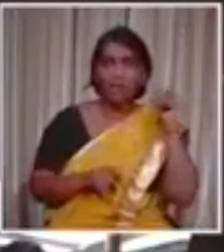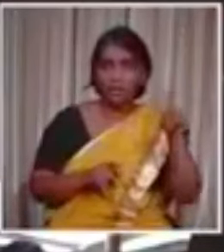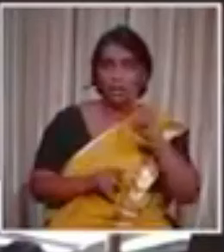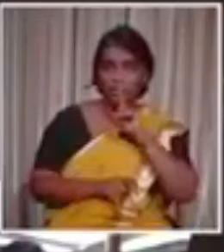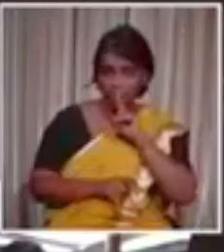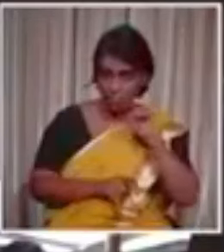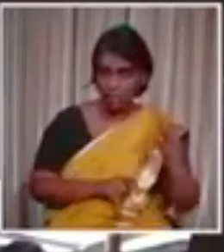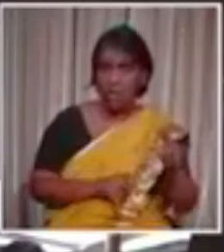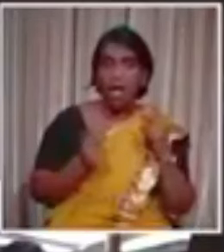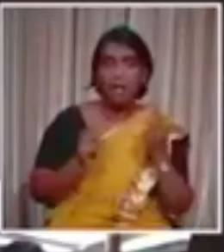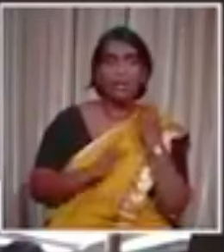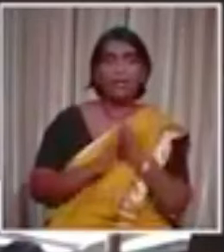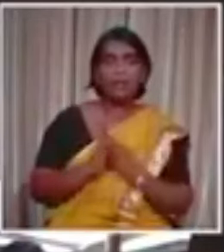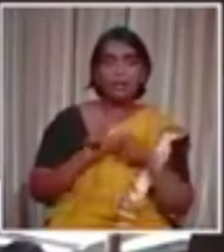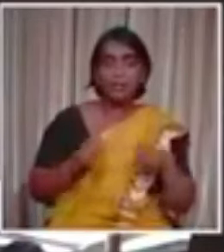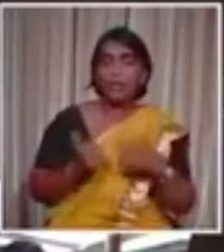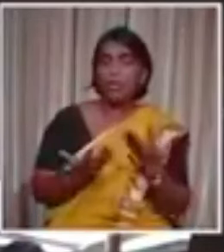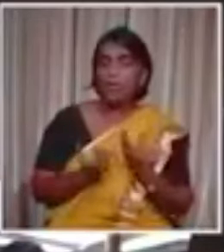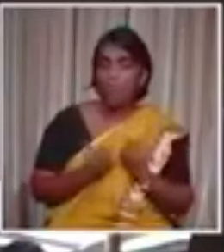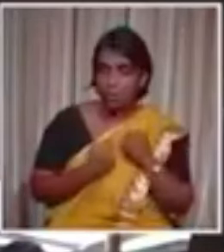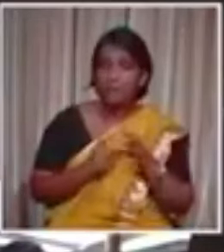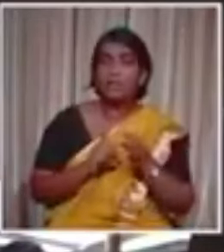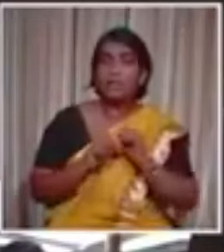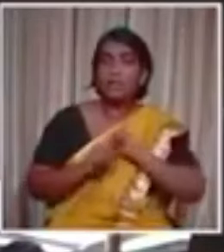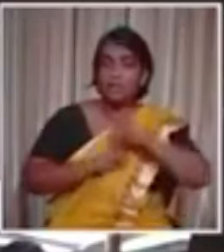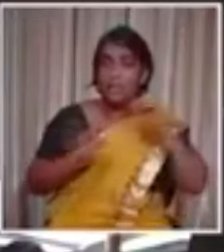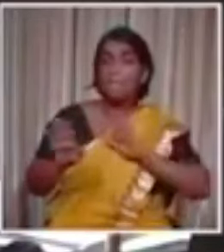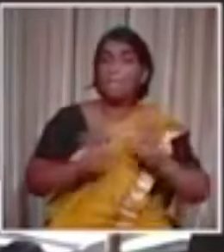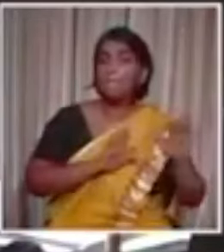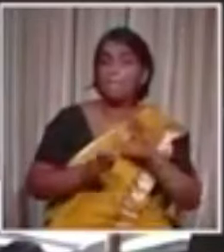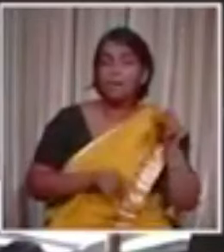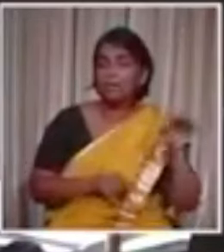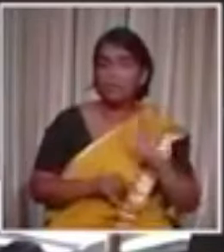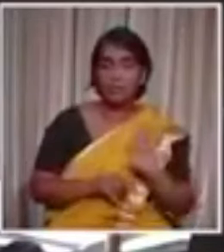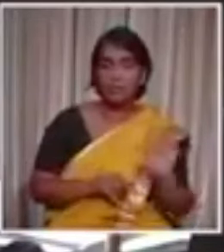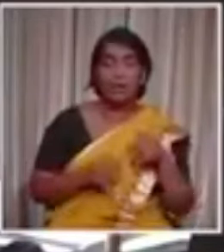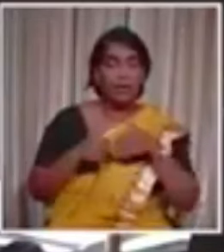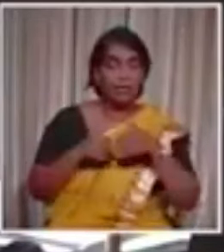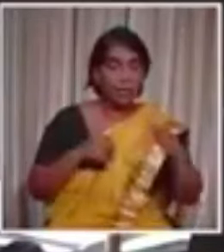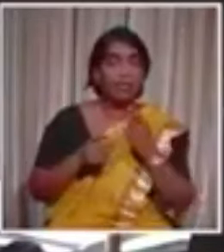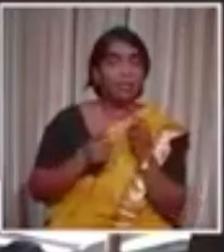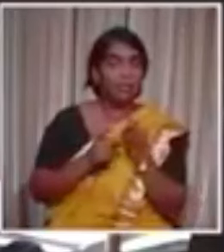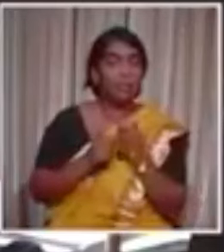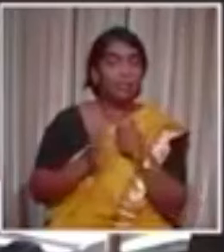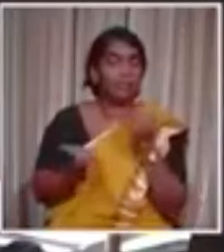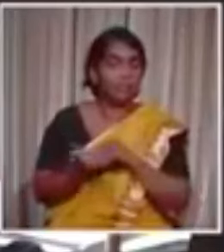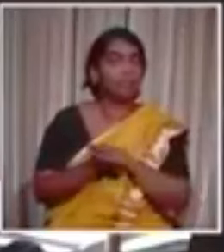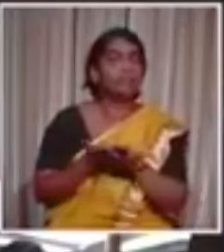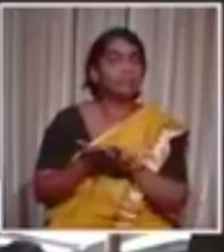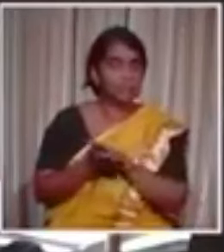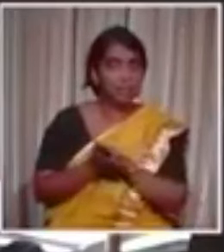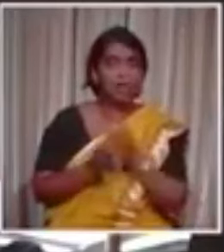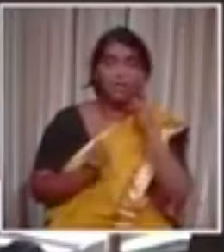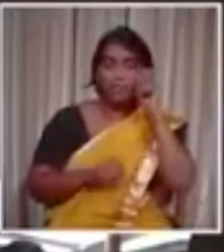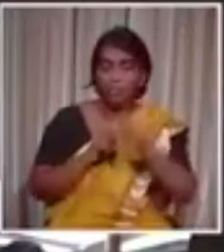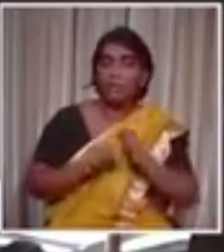කිව්වාලු හදිස් නීතිය දැන් අවශ්‍ය වී තිබෙන්නේ ජනාරගලය මැඩ පැවැත්වීම වෙනුවෙන් නෙවෙයි, ඇති කර ලබන ආර්ථික ප්‍රතිසංස්කරණ වලට